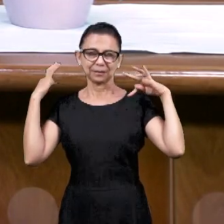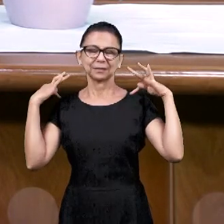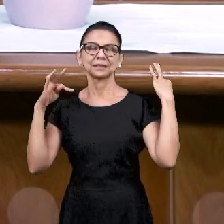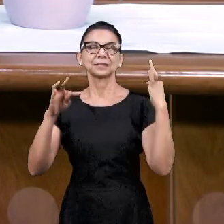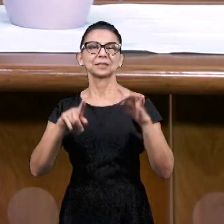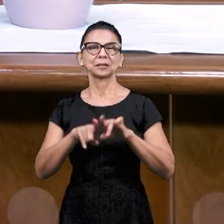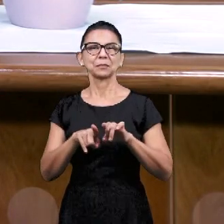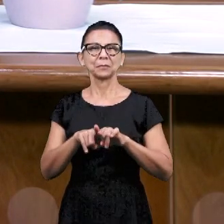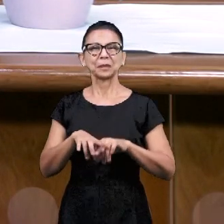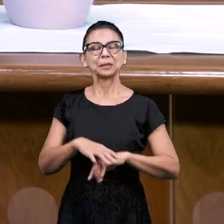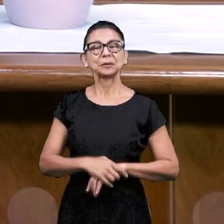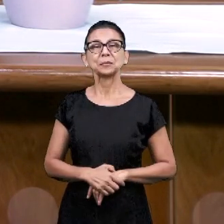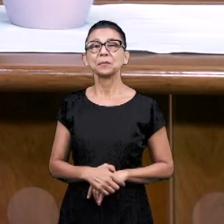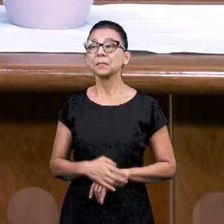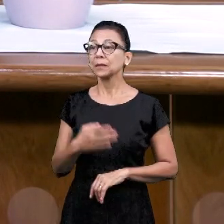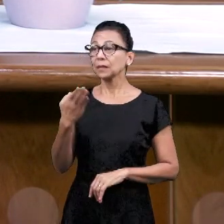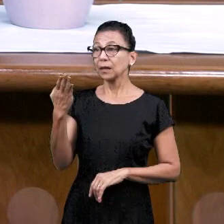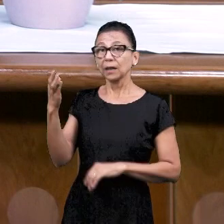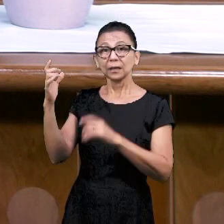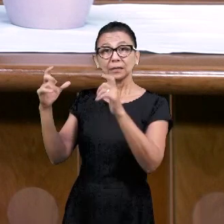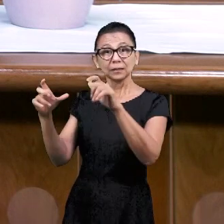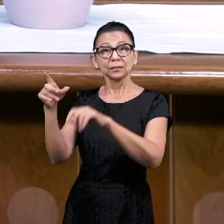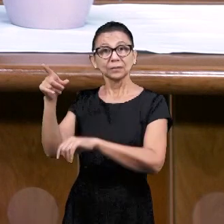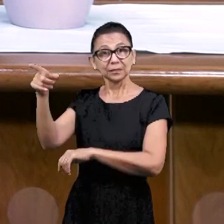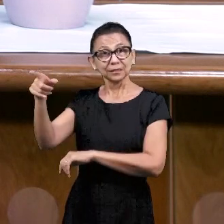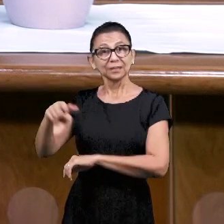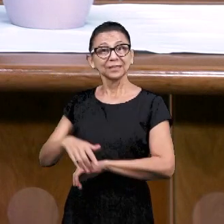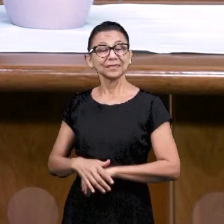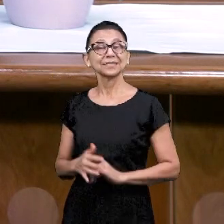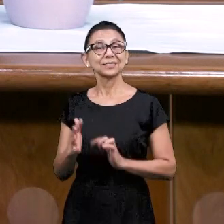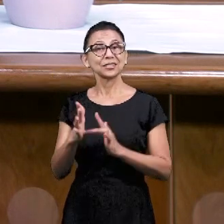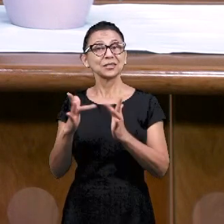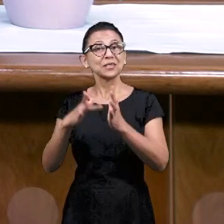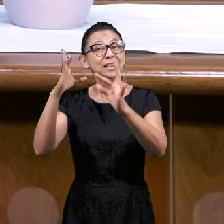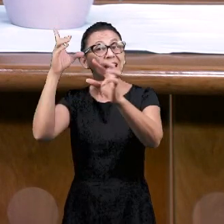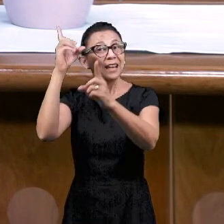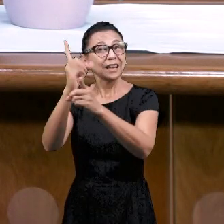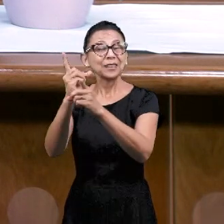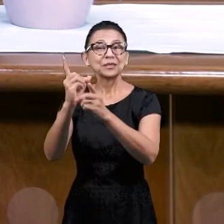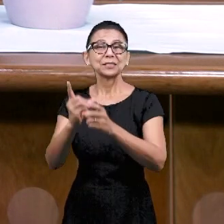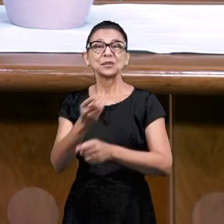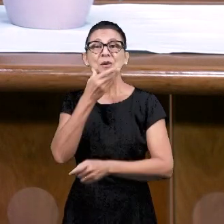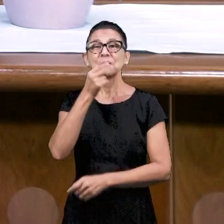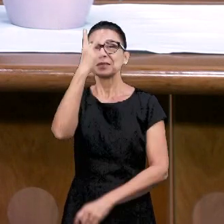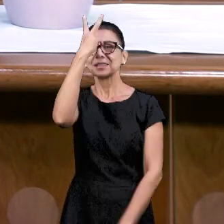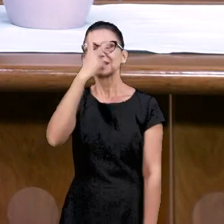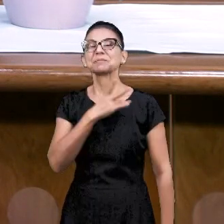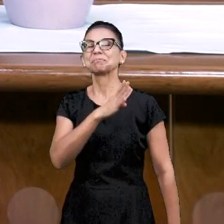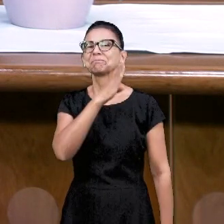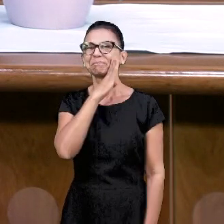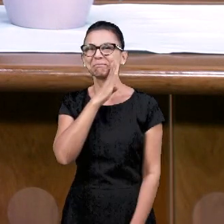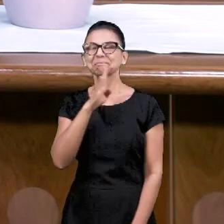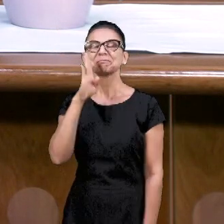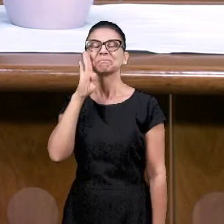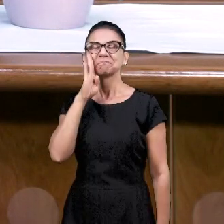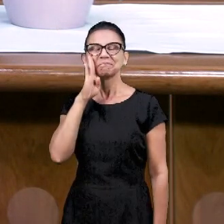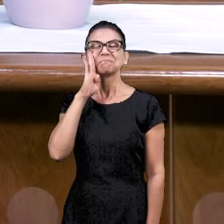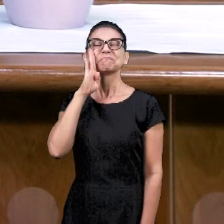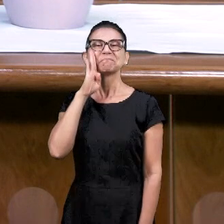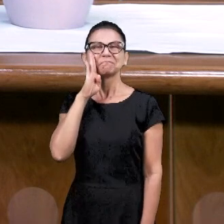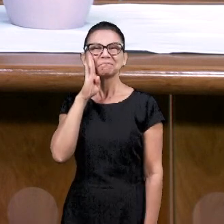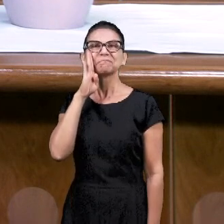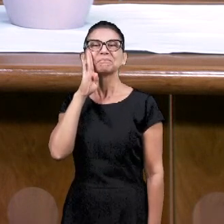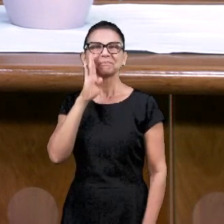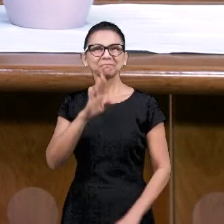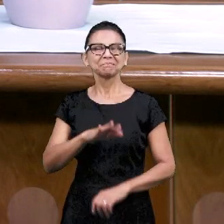anciens. Jéricho est appelé aussi les terres des palmiers. C'est dans cet endroit que le Seigneur Jésus va voir cette rencontre